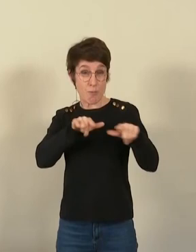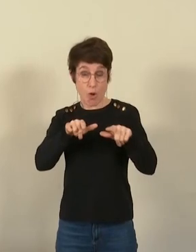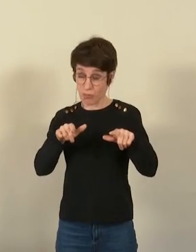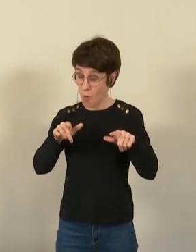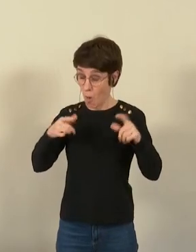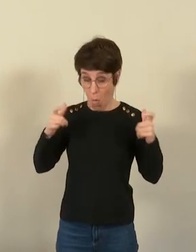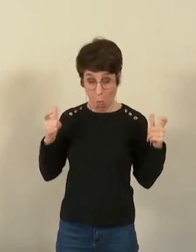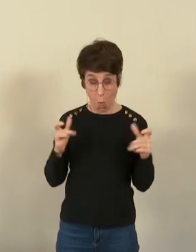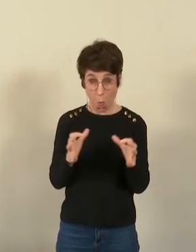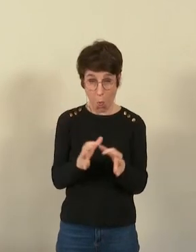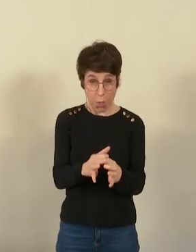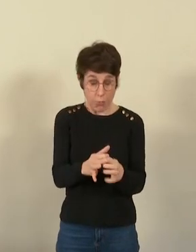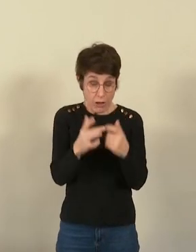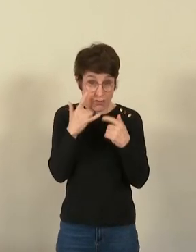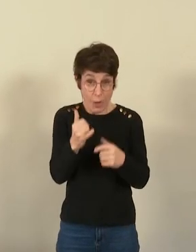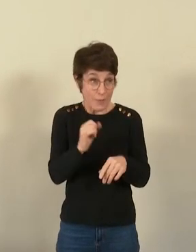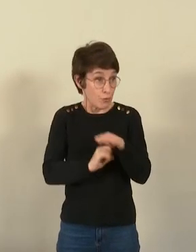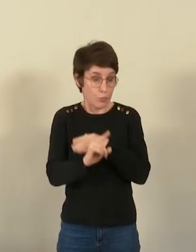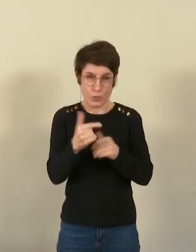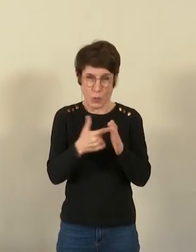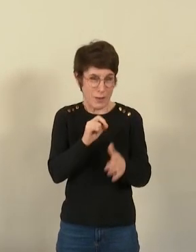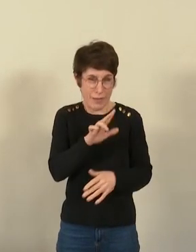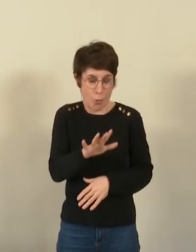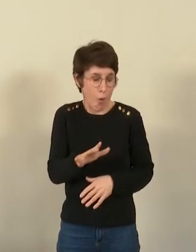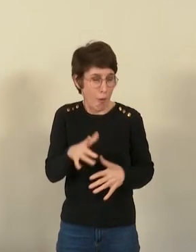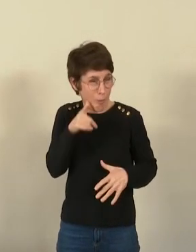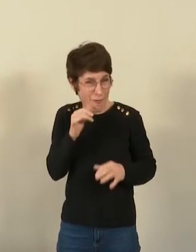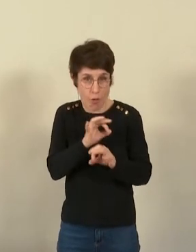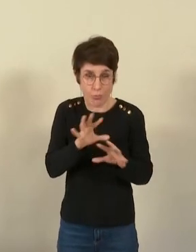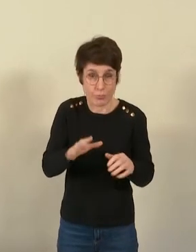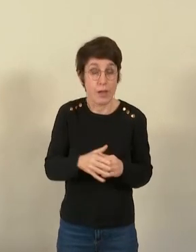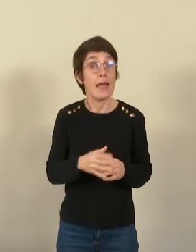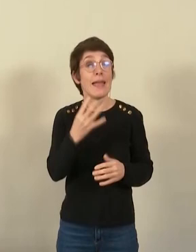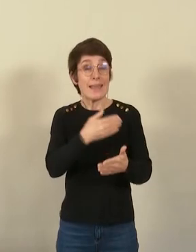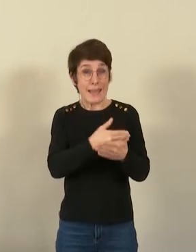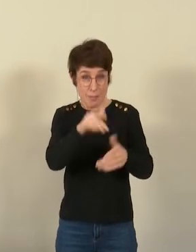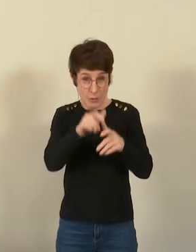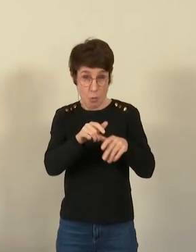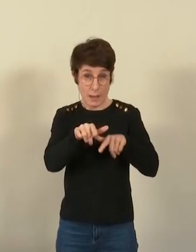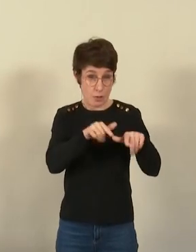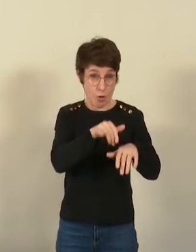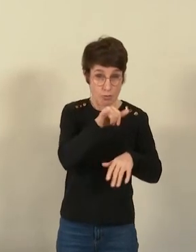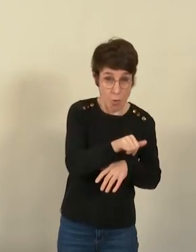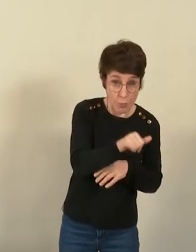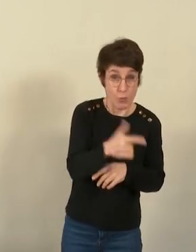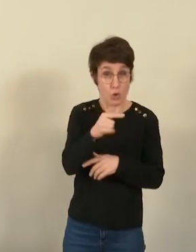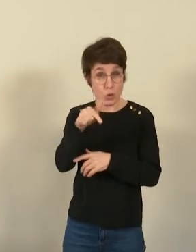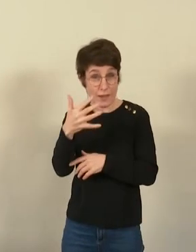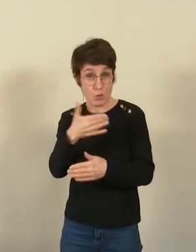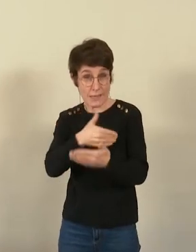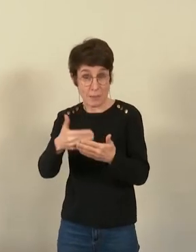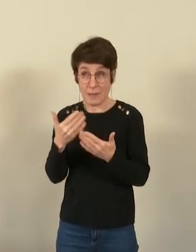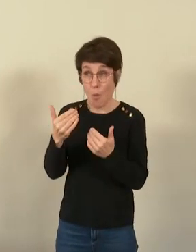qu'en 2023 alors que la France compte 4 millions de mal logés 2,6 millions de personnes en attente d'un logement